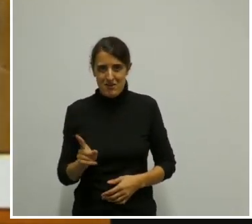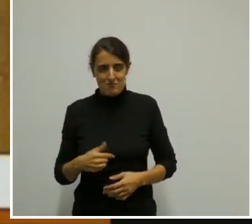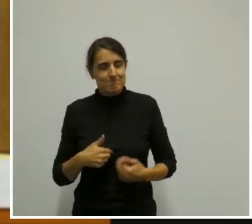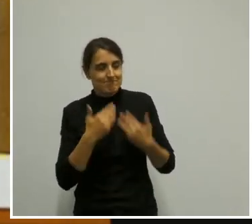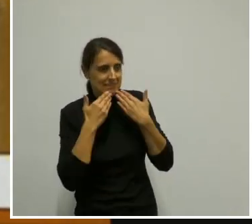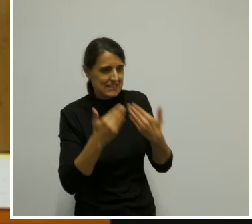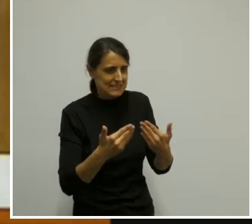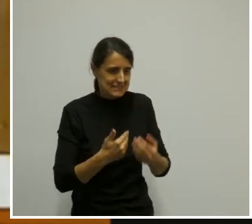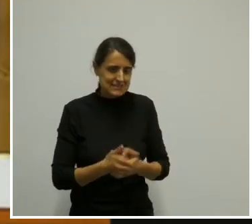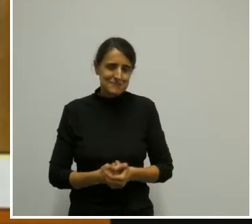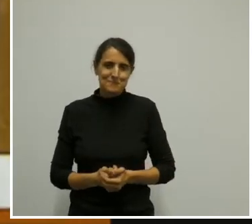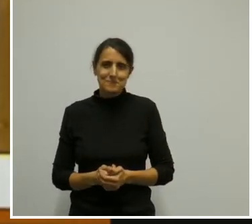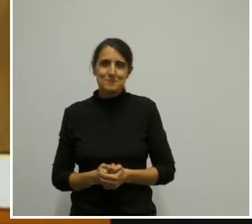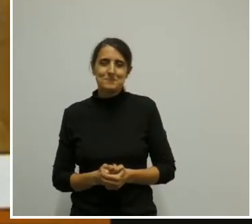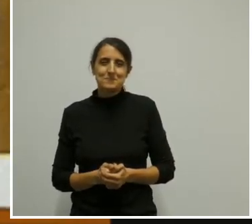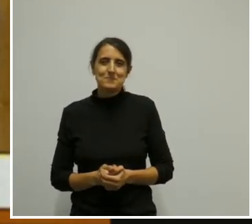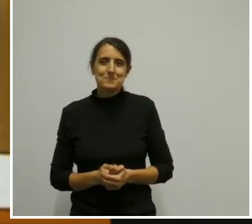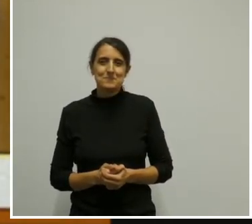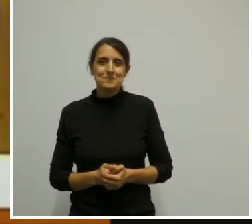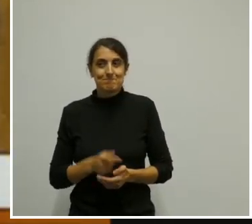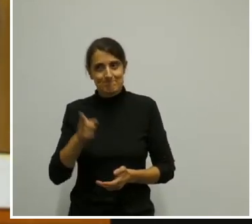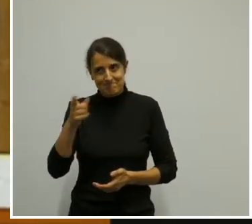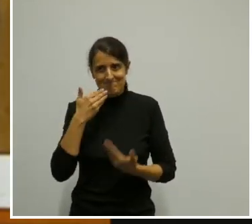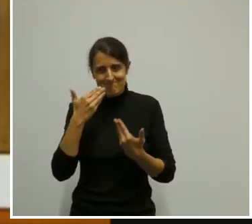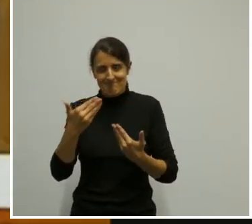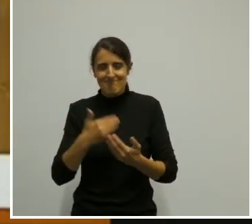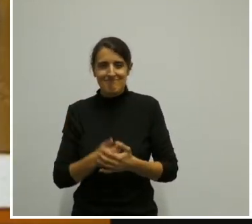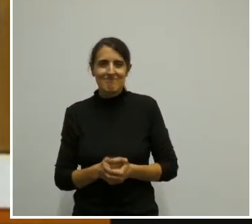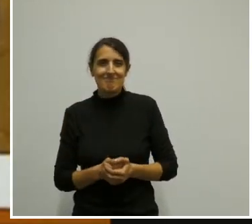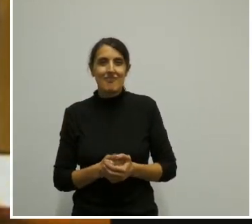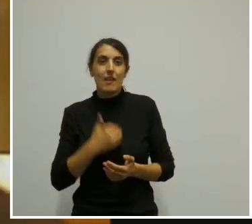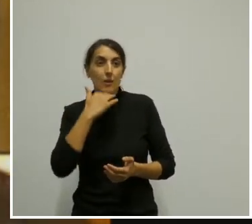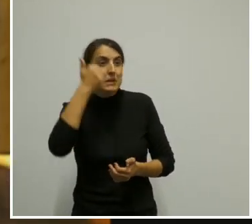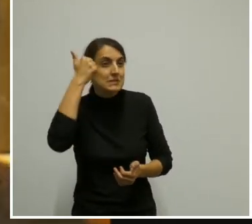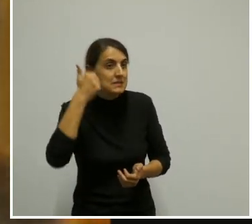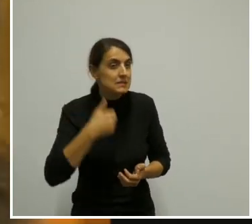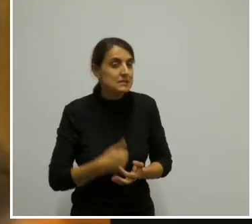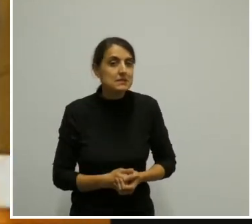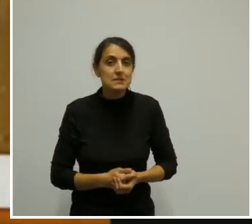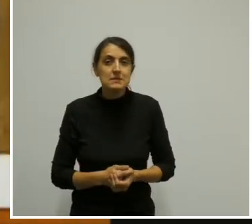Gràcies. A tu. Alguna pregunta més?